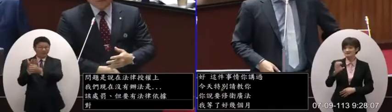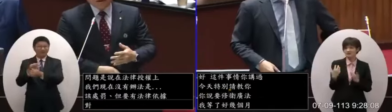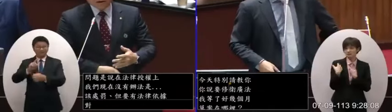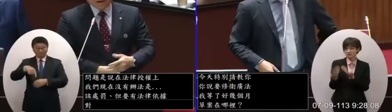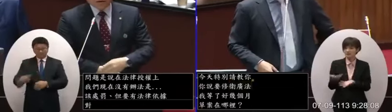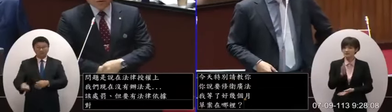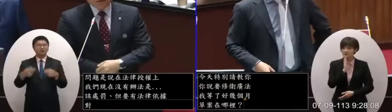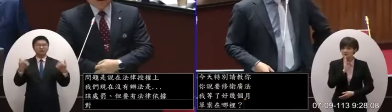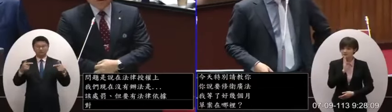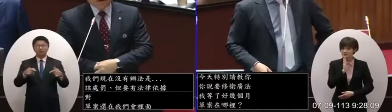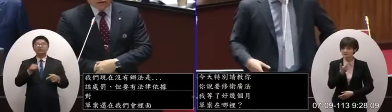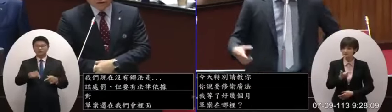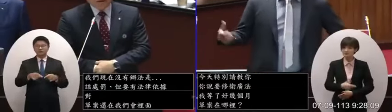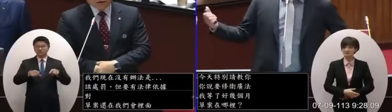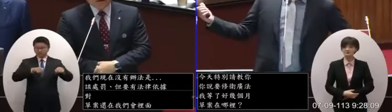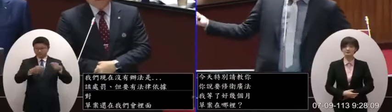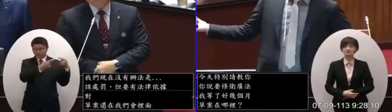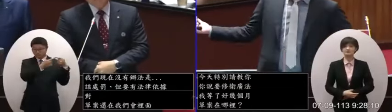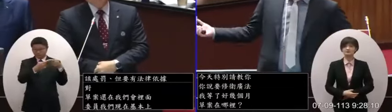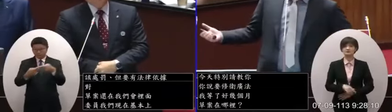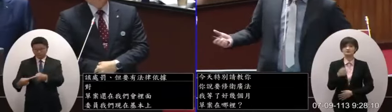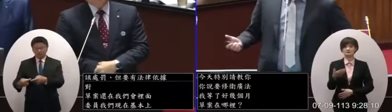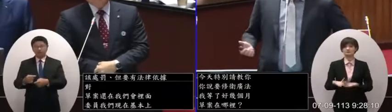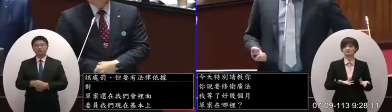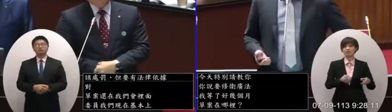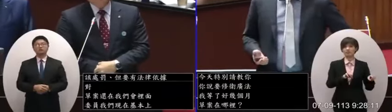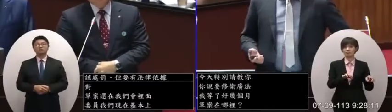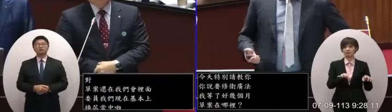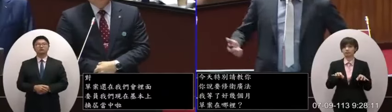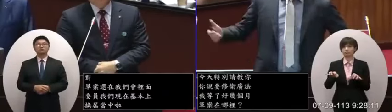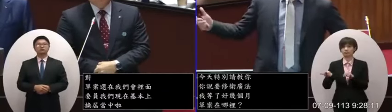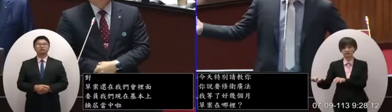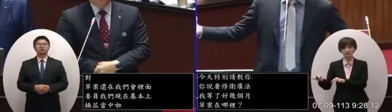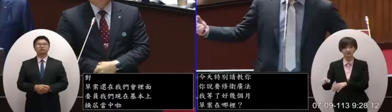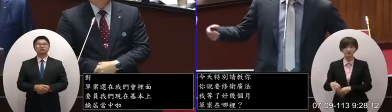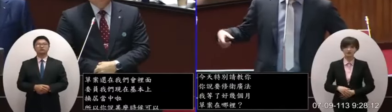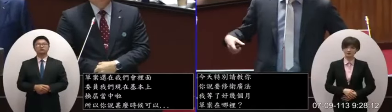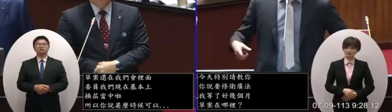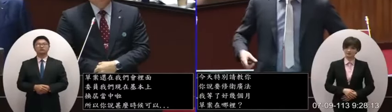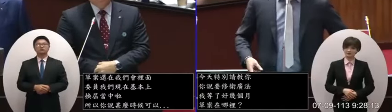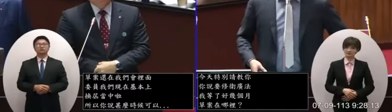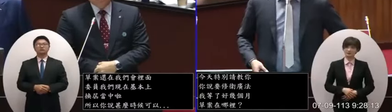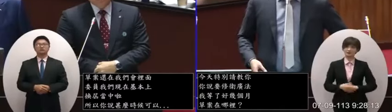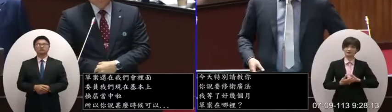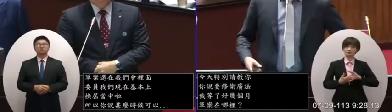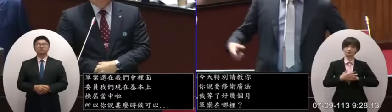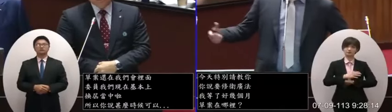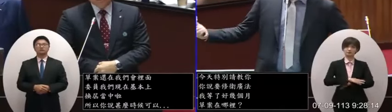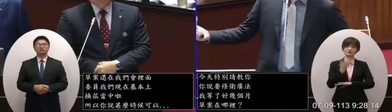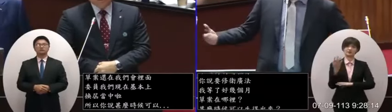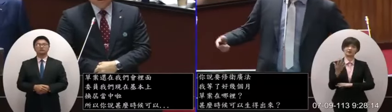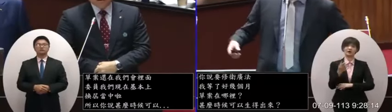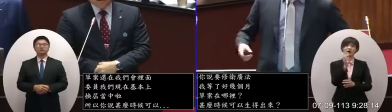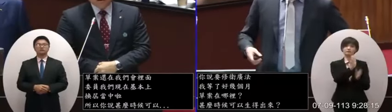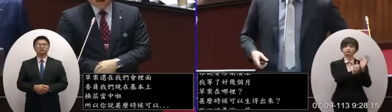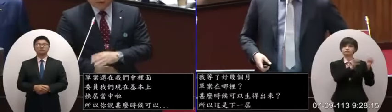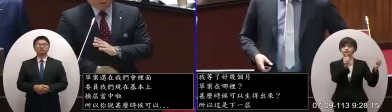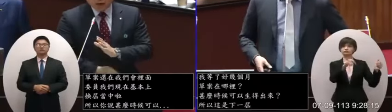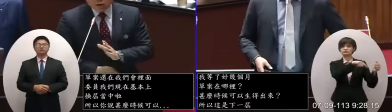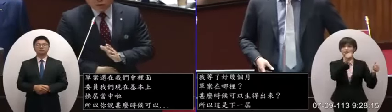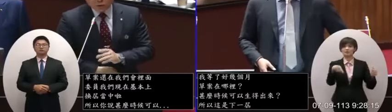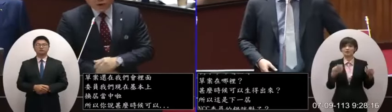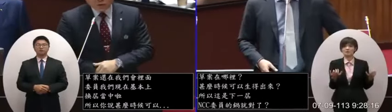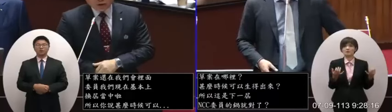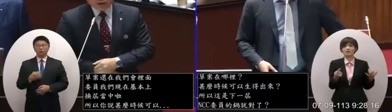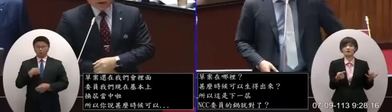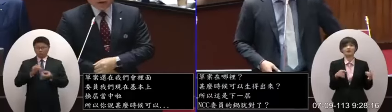是这个本来是一个延续的这个。 这个事情拖得越久，就不就让这些媒体大亨可以逍遥越久。